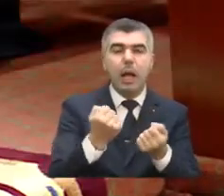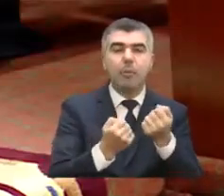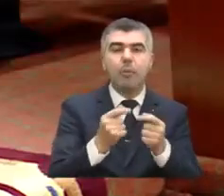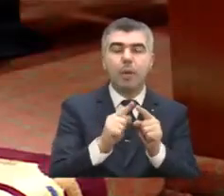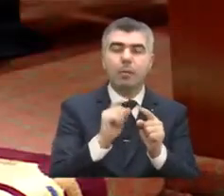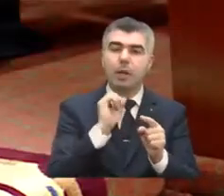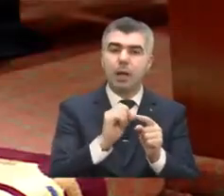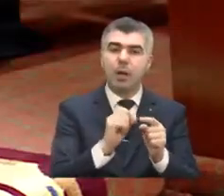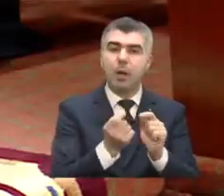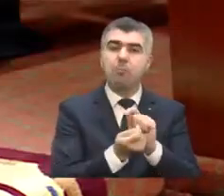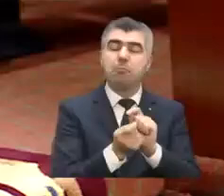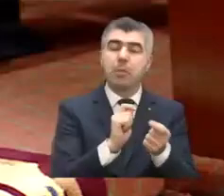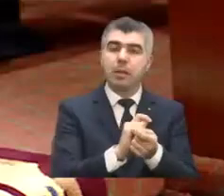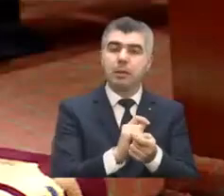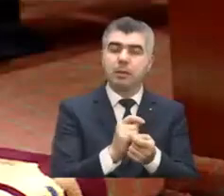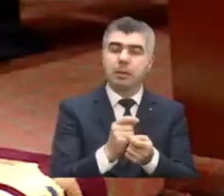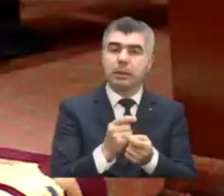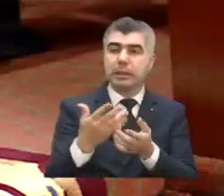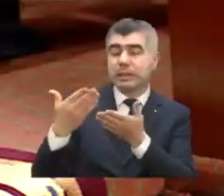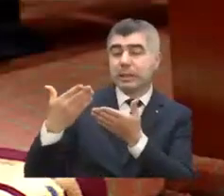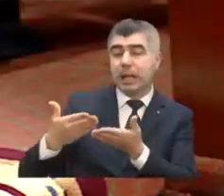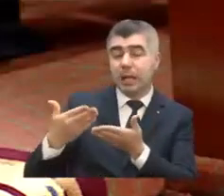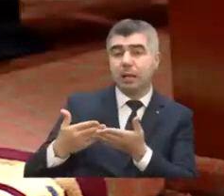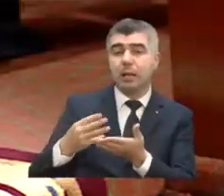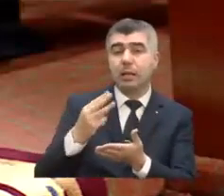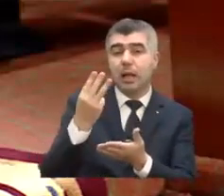الصنف التي تتراوح حمولتها الإجمالية ما بين